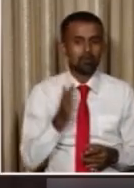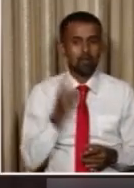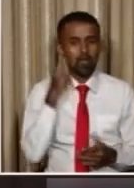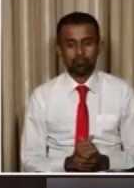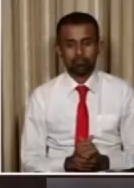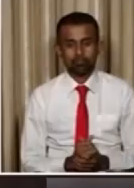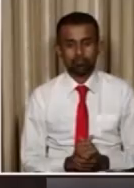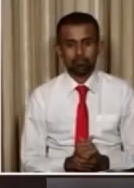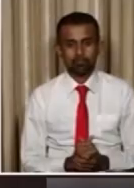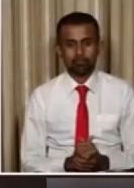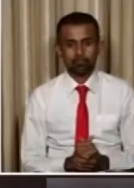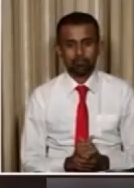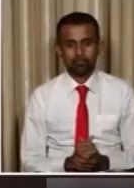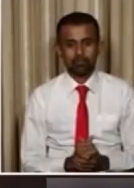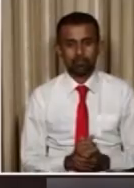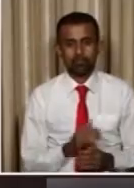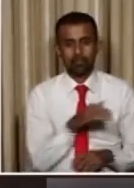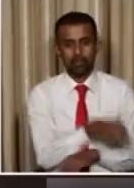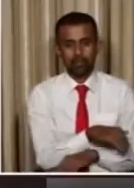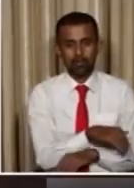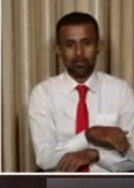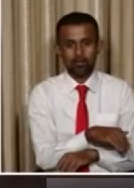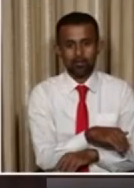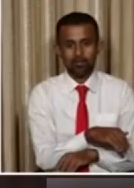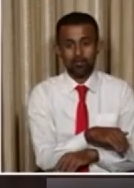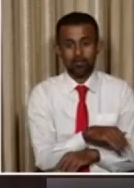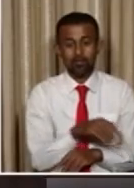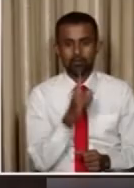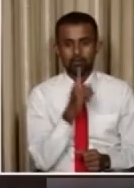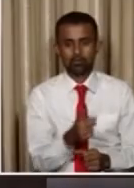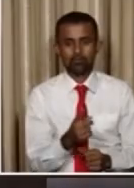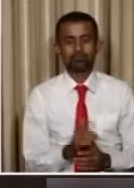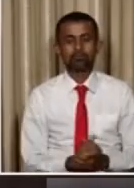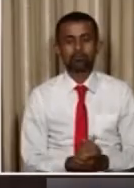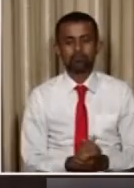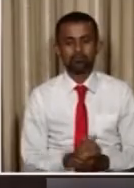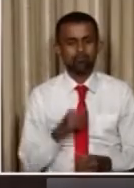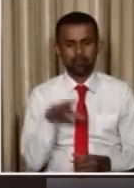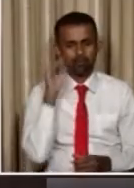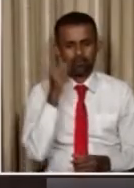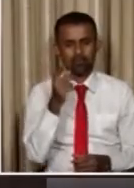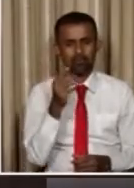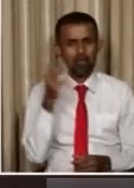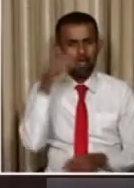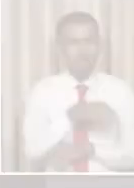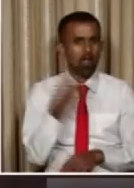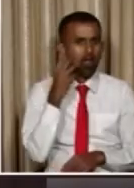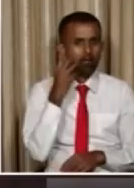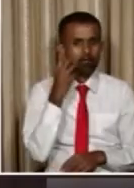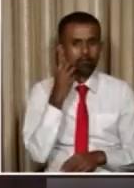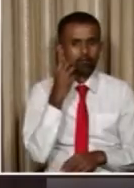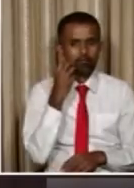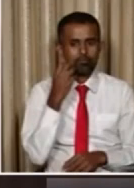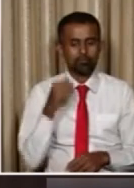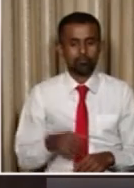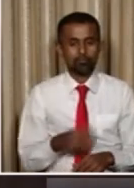අමාරුවක් හැදෙන්නේ නැහැ. ඒක තමයි අලියක් අයි කොරලෑ සට්ටම් කියන්නේ දාති දෙකක්. ඒක තේරුම් ගන්න. මට තේරෙන්නේ නැහැ වාට අලියක්ක ගාලා ආදලා දෙන්නද නැත්නම් මම ඉතින්